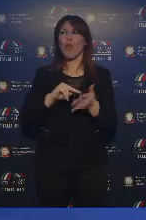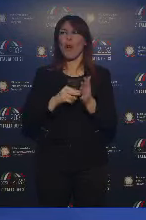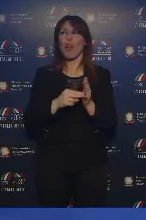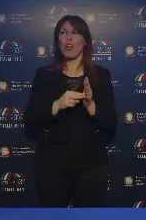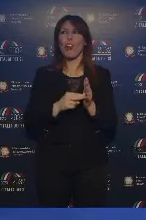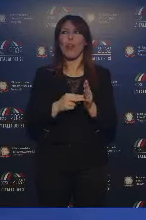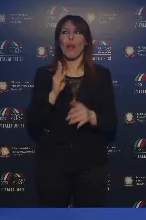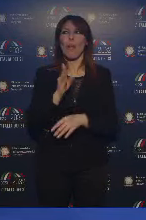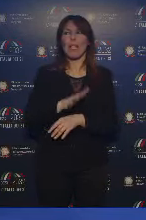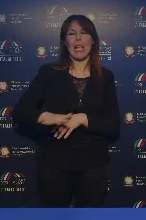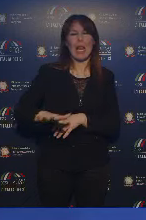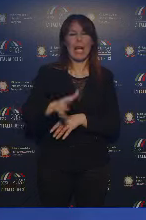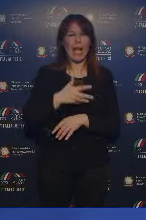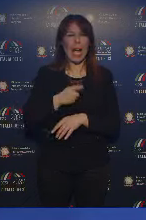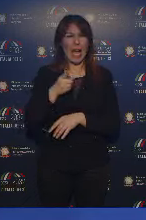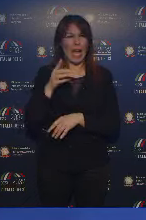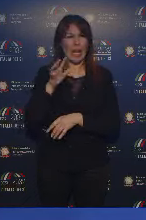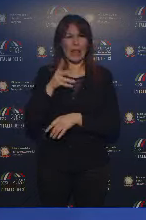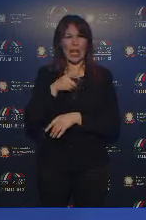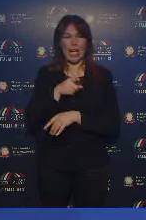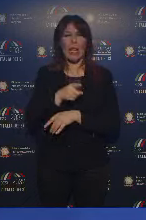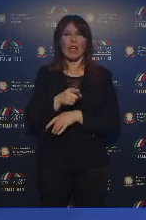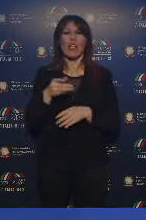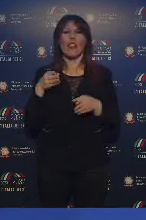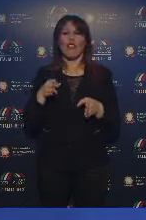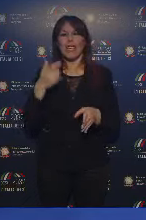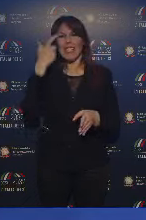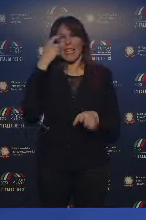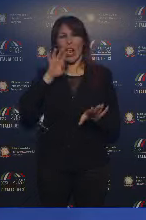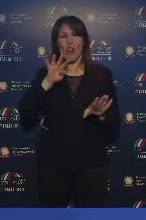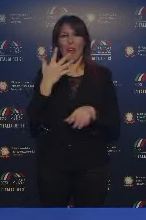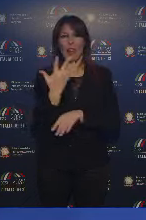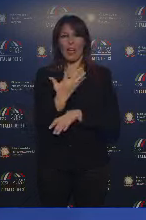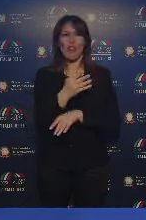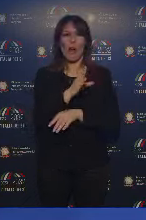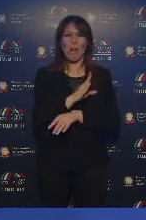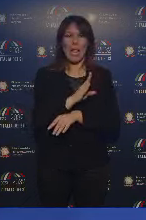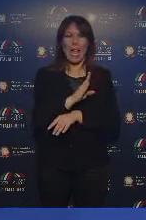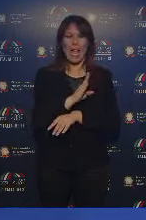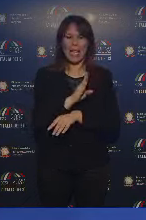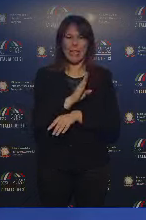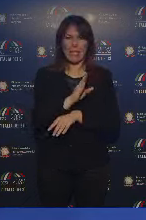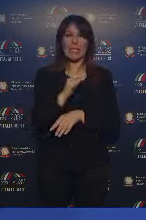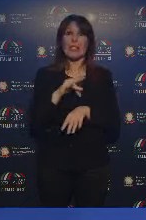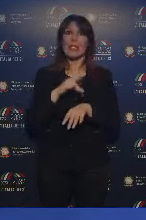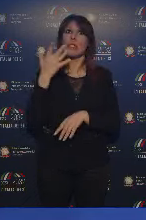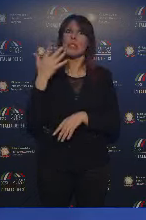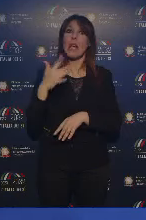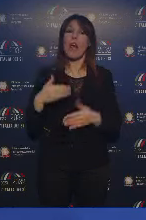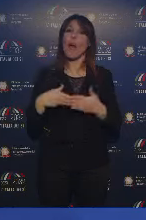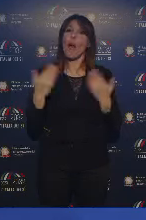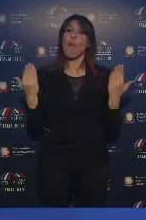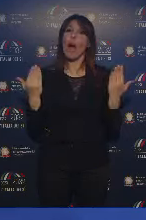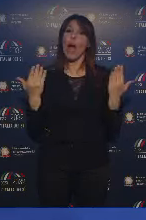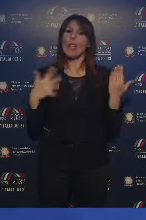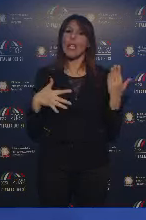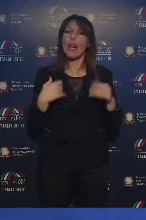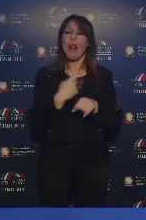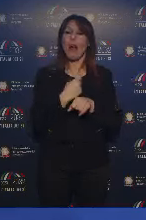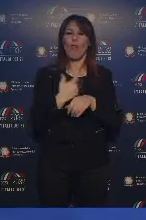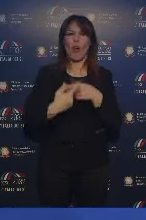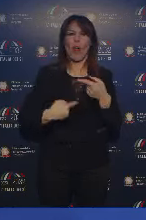in Basilicata la statale 95 Brienza dove sono stato stamattina che ancora in